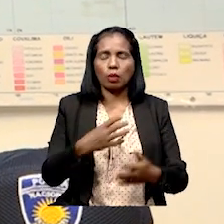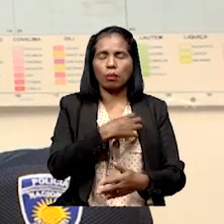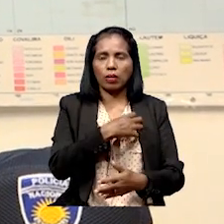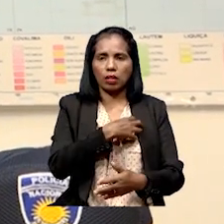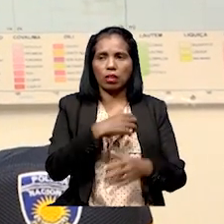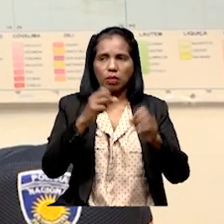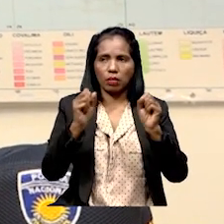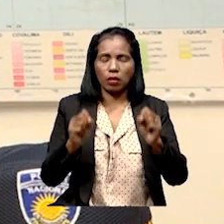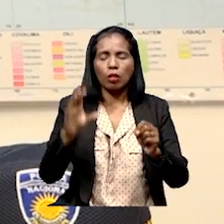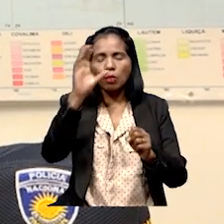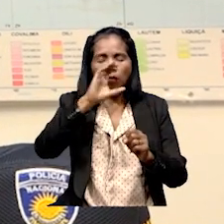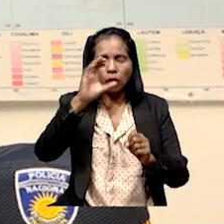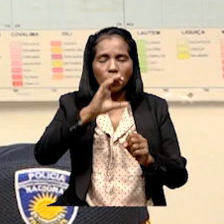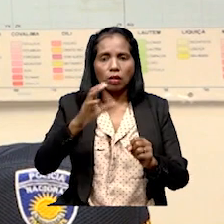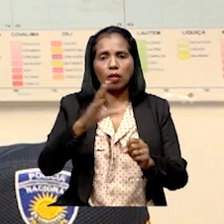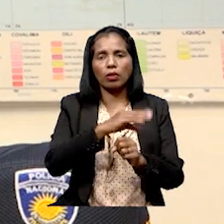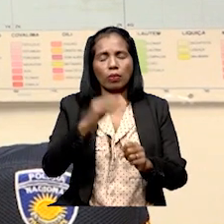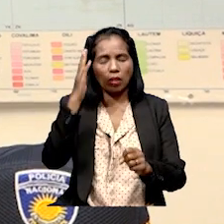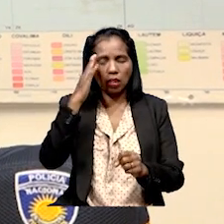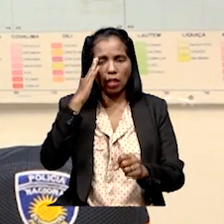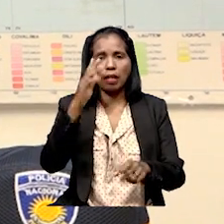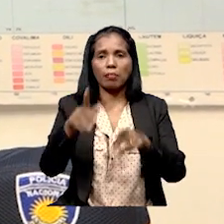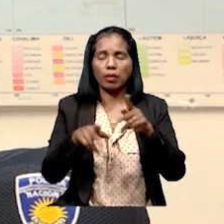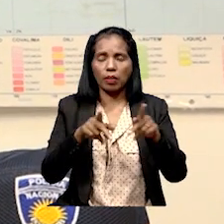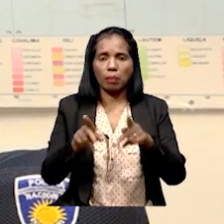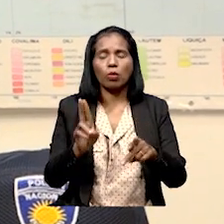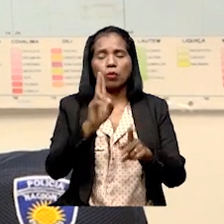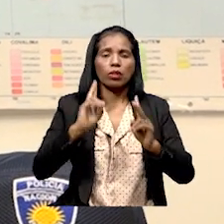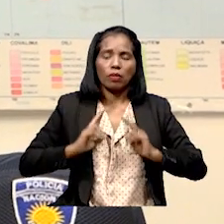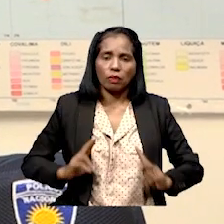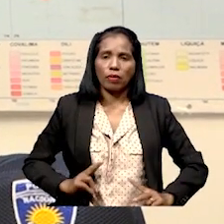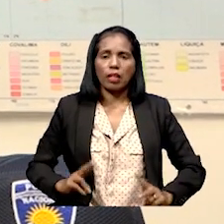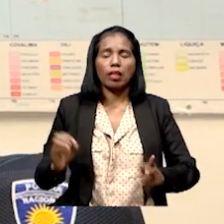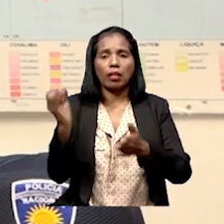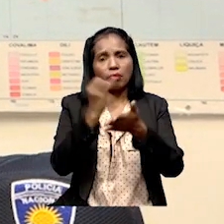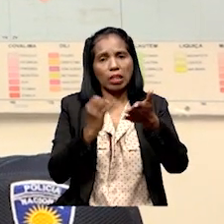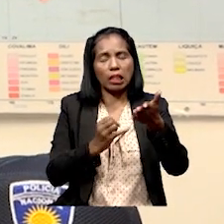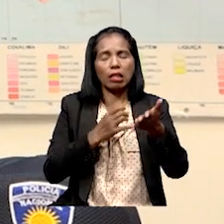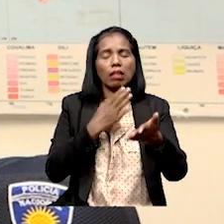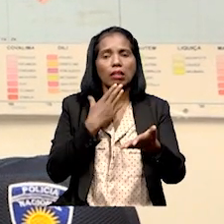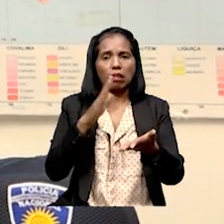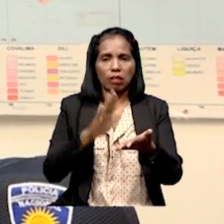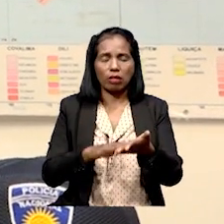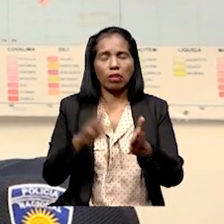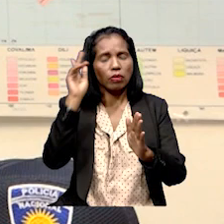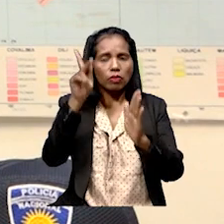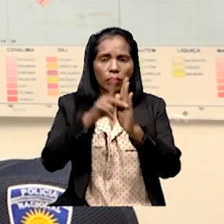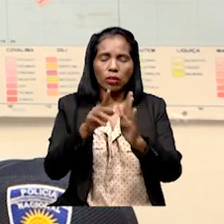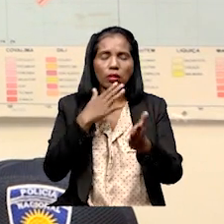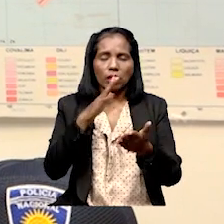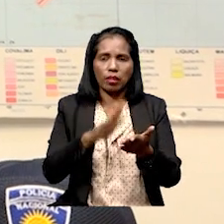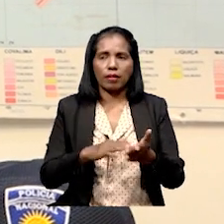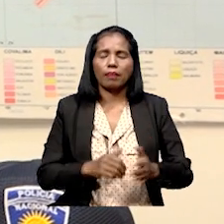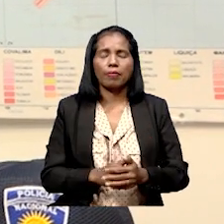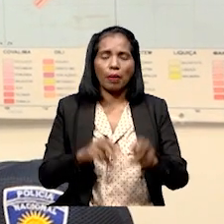ne buka no identifica autor sirane. Segundo, mas be informação ira que nemos be